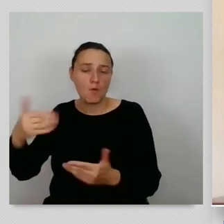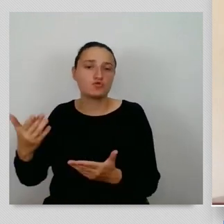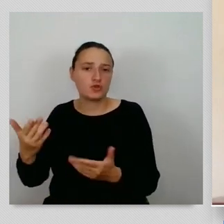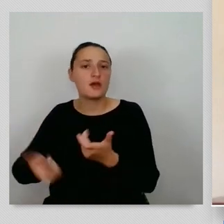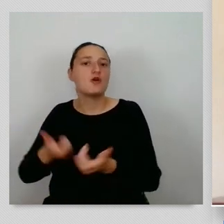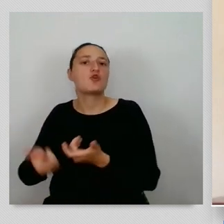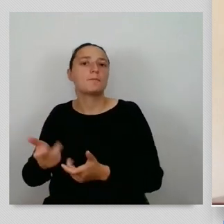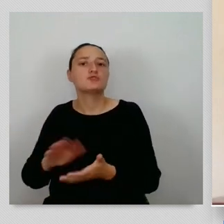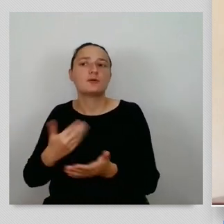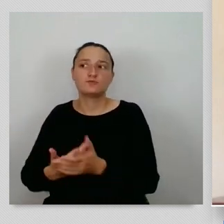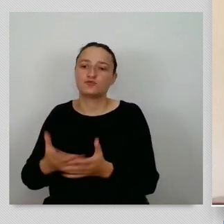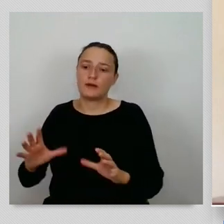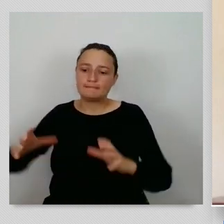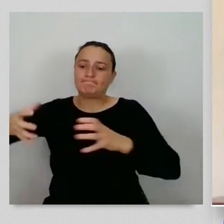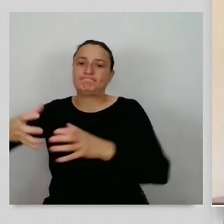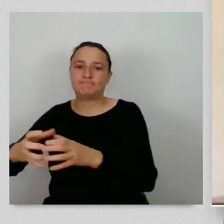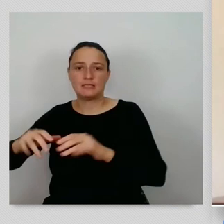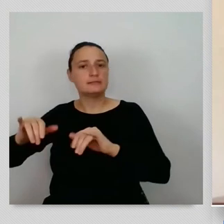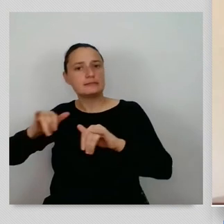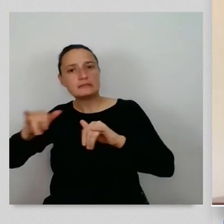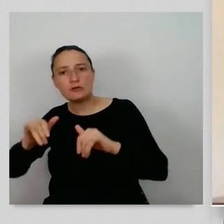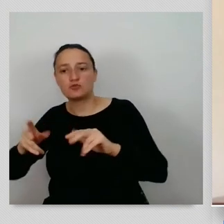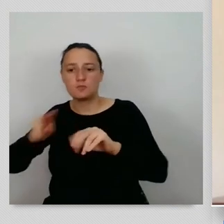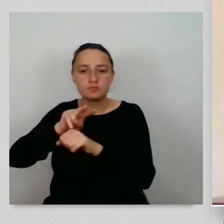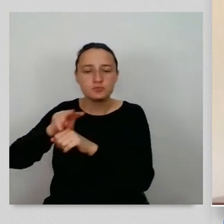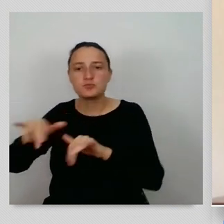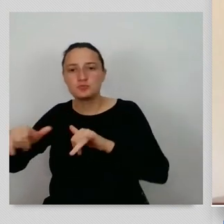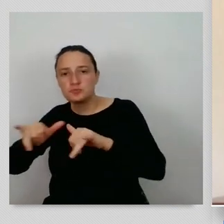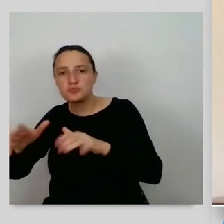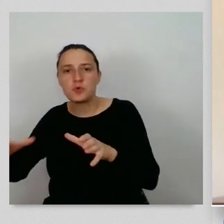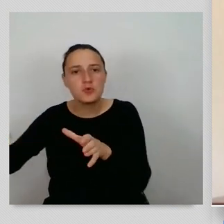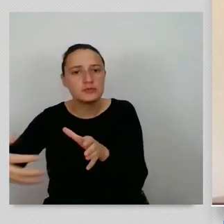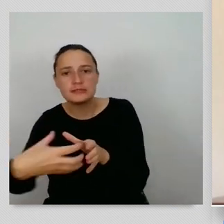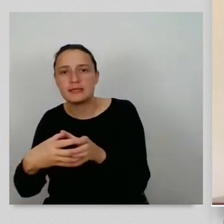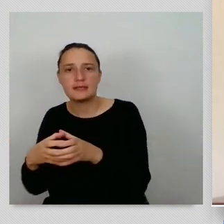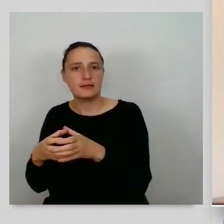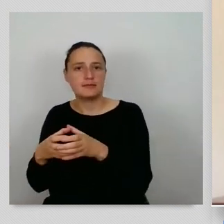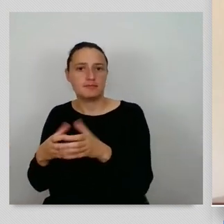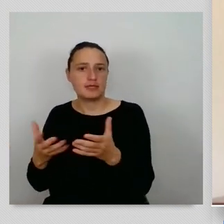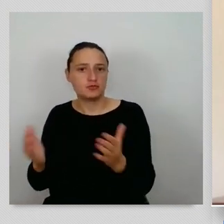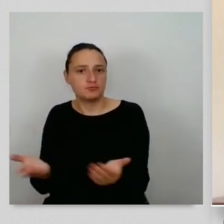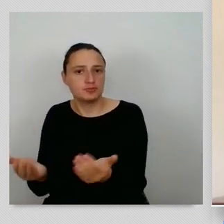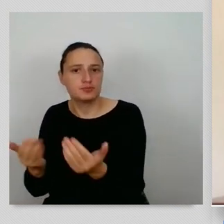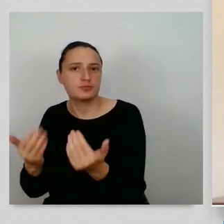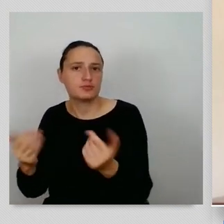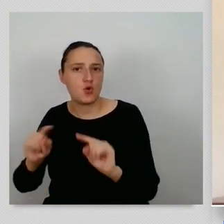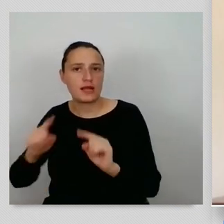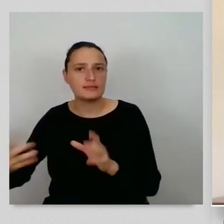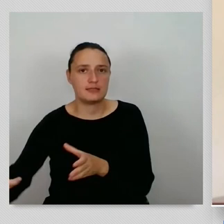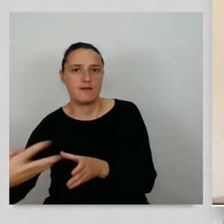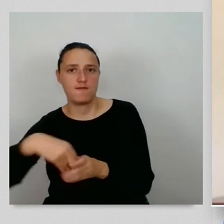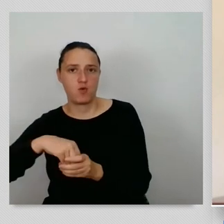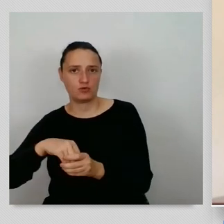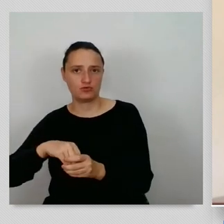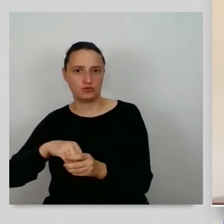jakimś konkretnym obszarze lub szerzej, nie wiem, taką rolę katalizatora i łączenia tych